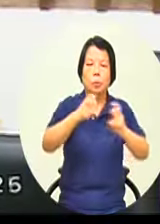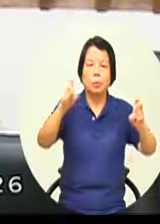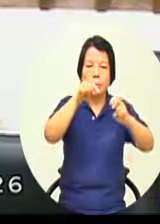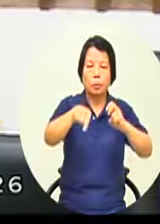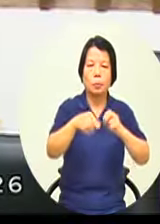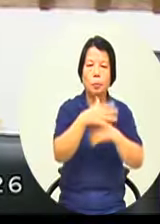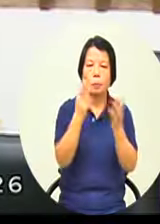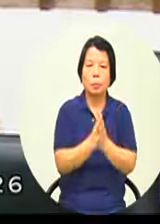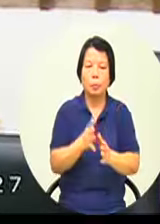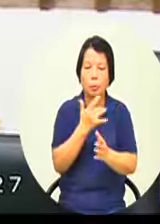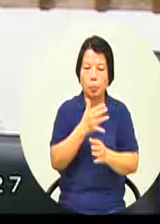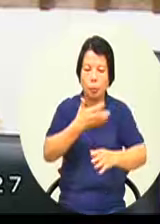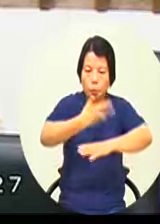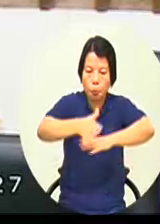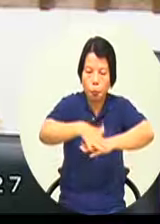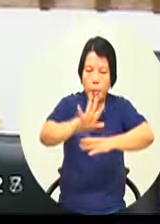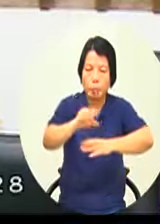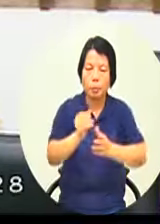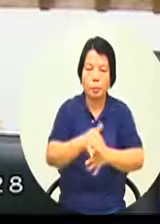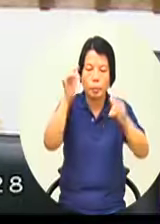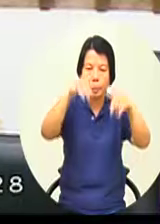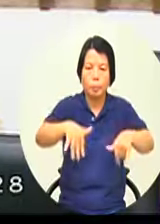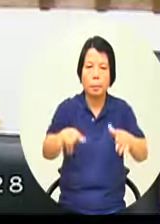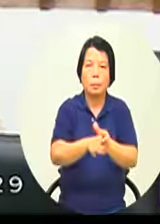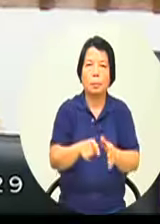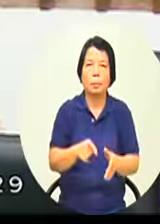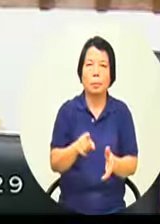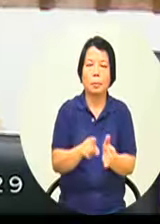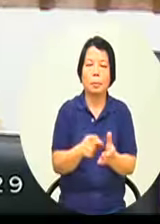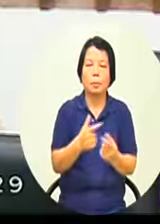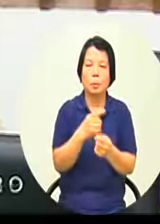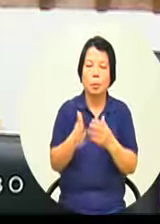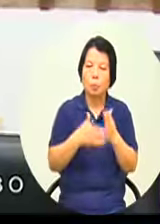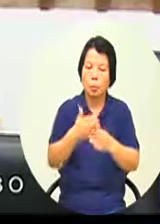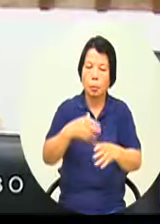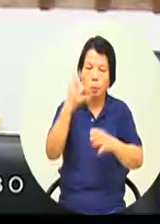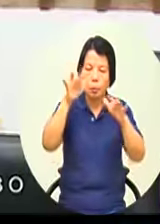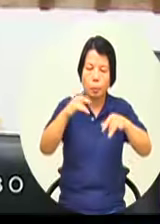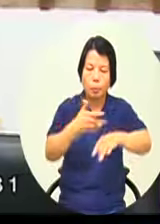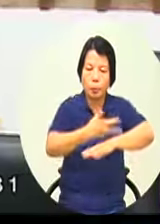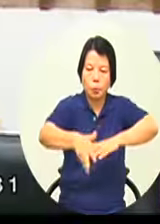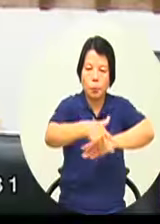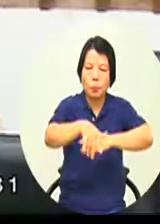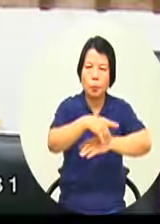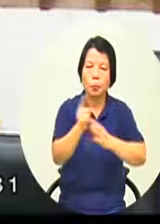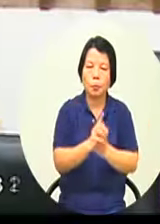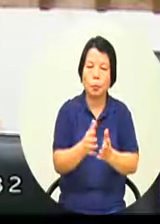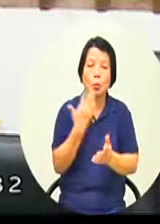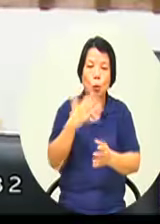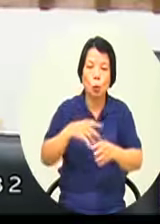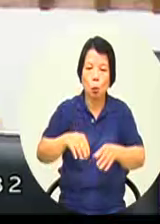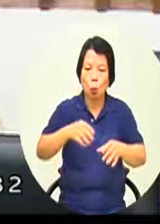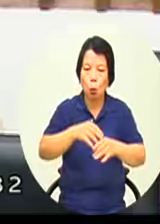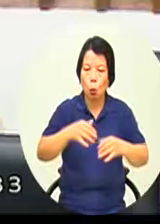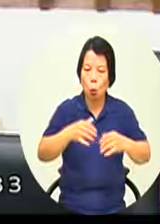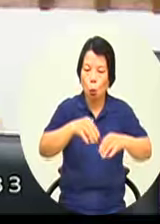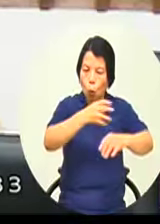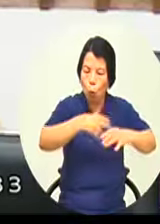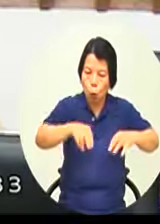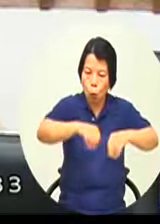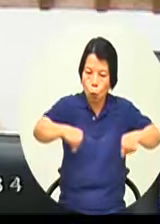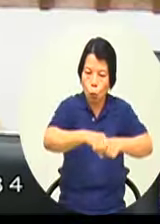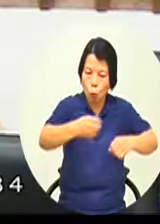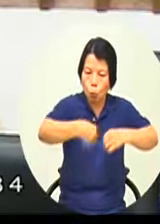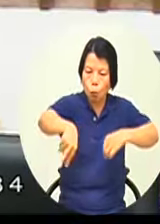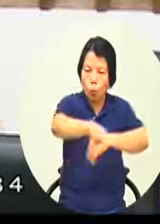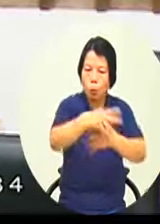水的干线哦？那下雨的时候会怎么样来将雨水来排放？那如果没有干线的话，是不是需要设立那个